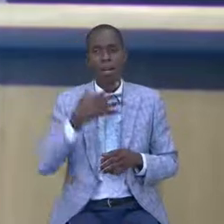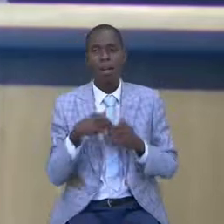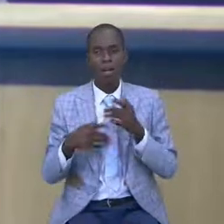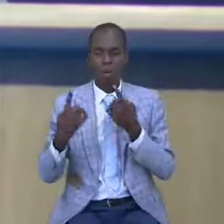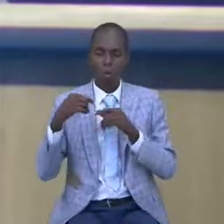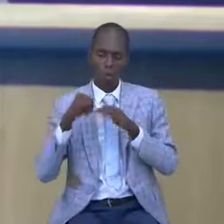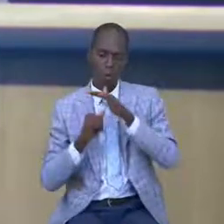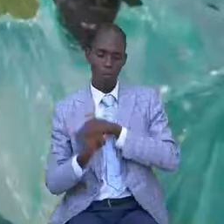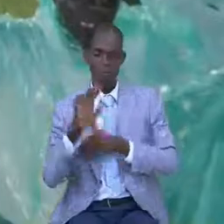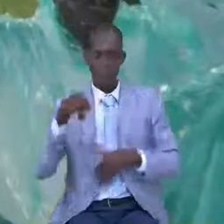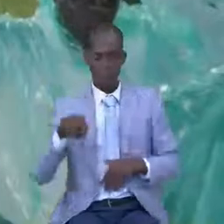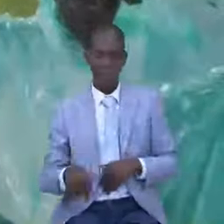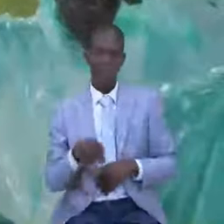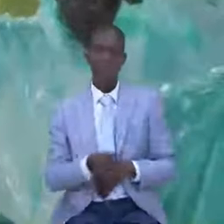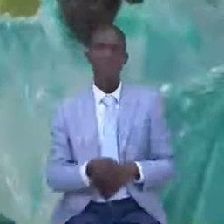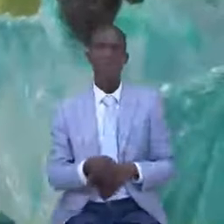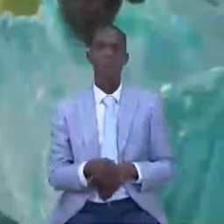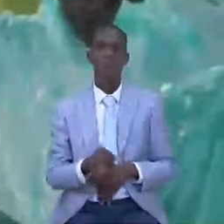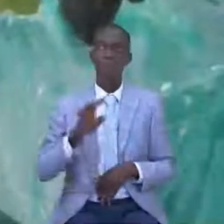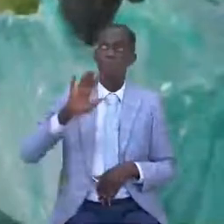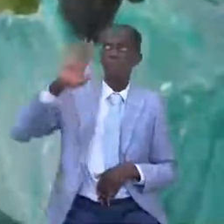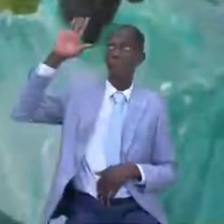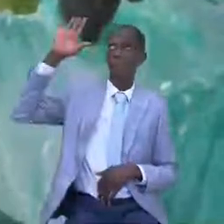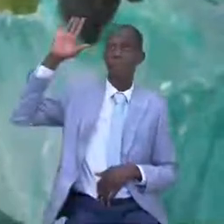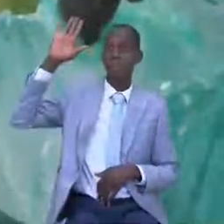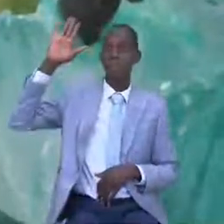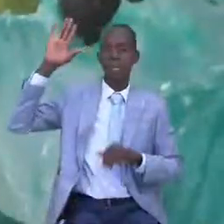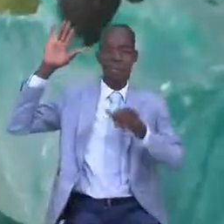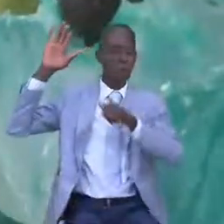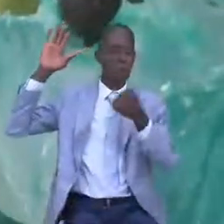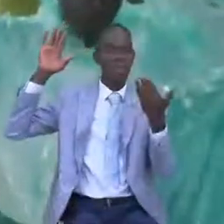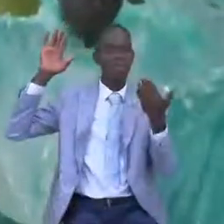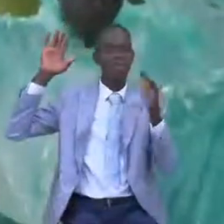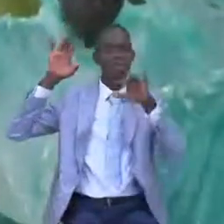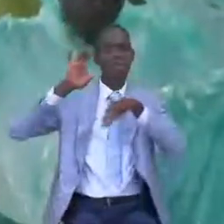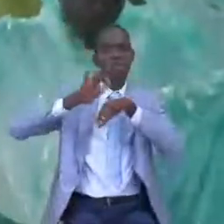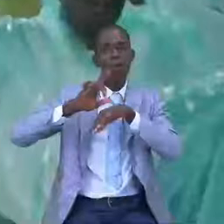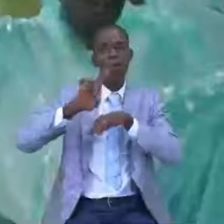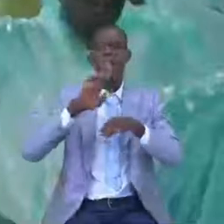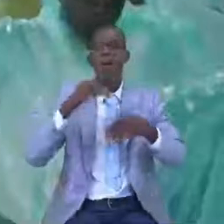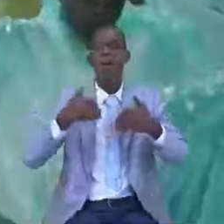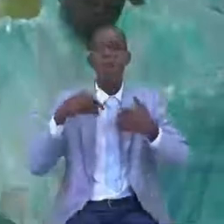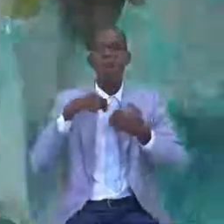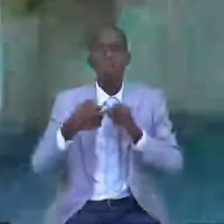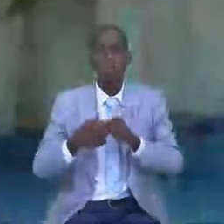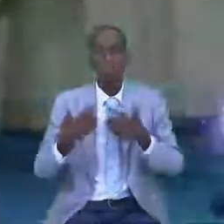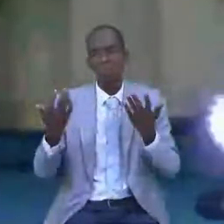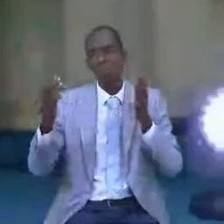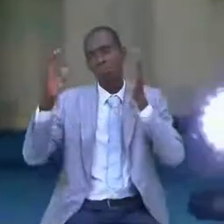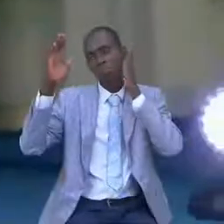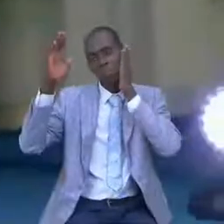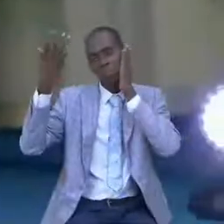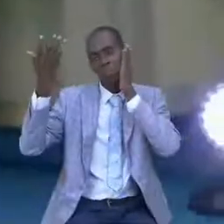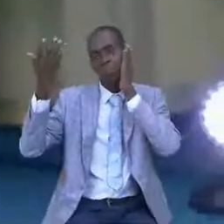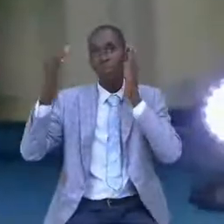que ce démon quitte ton cerveau et que cela se mette sous ton pied. Lève une main